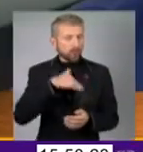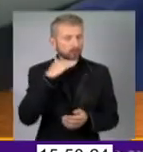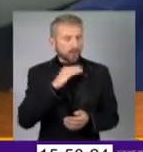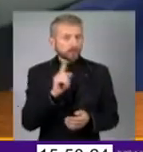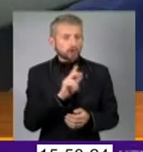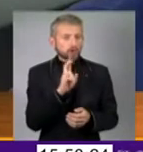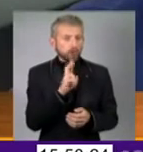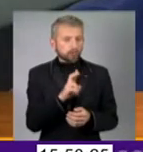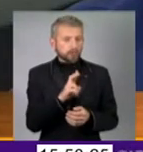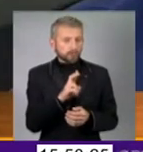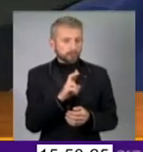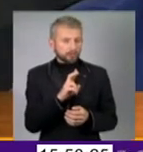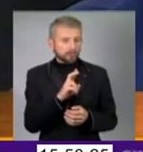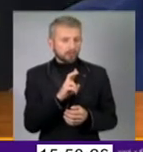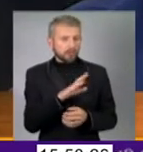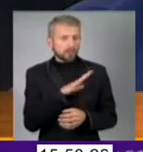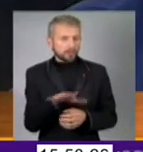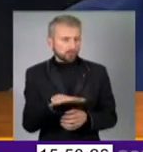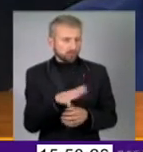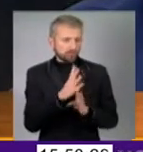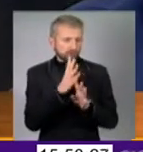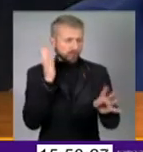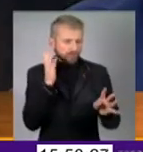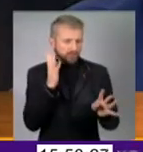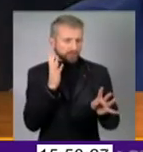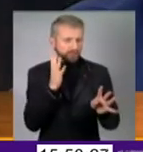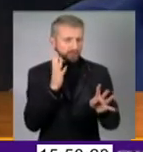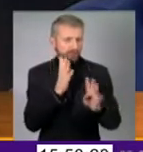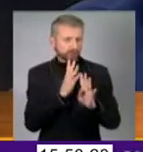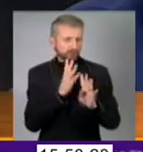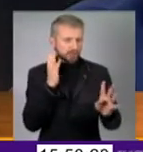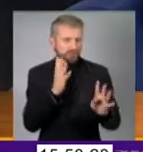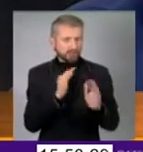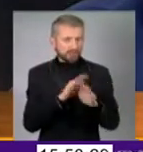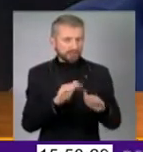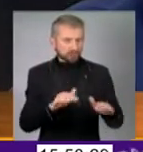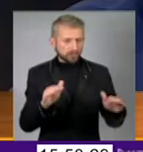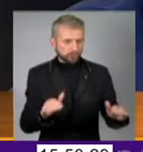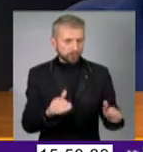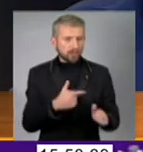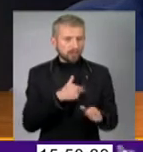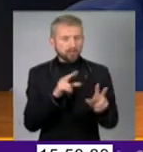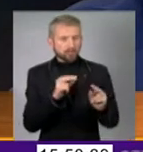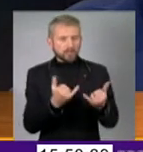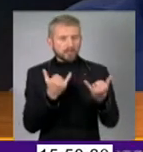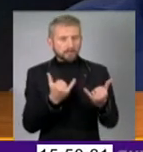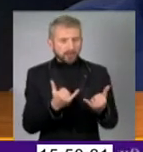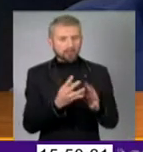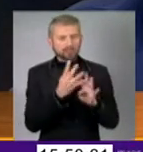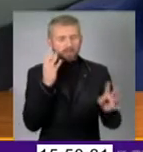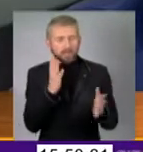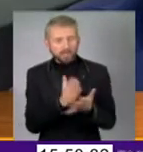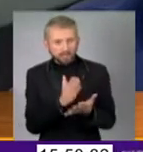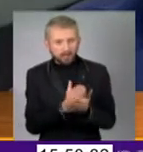для того, щоб скомпенсувати ту чергу, яка сьогодні, на щастя, я вже говорив про народження з дітей, на щастя вона є,